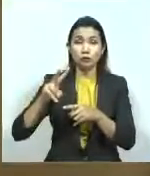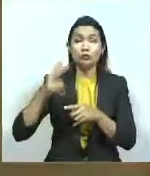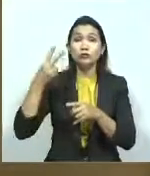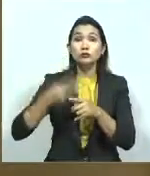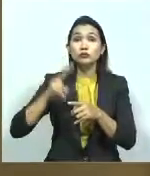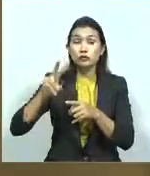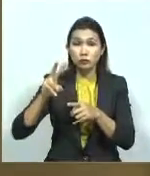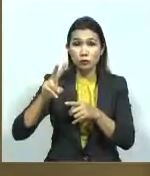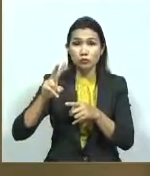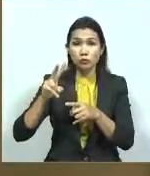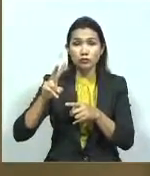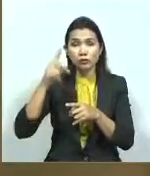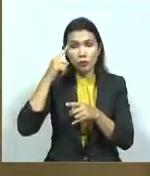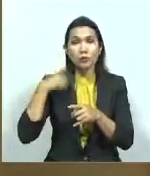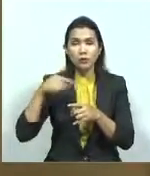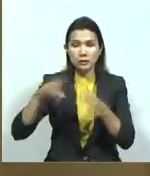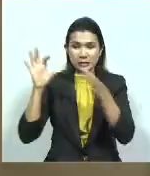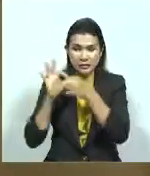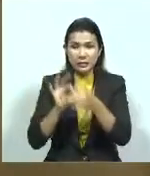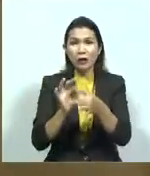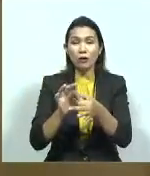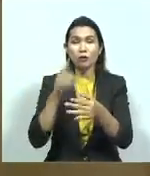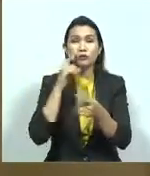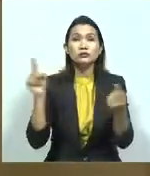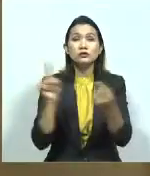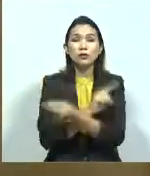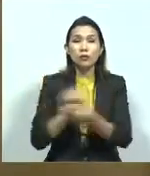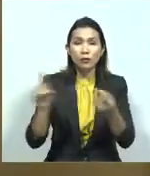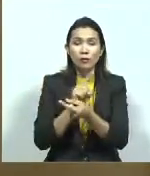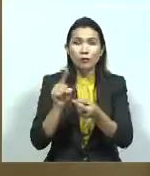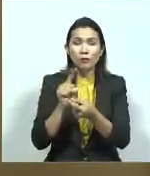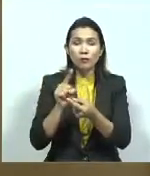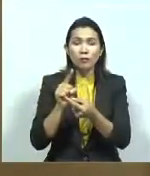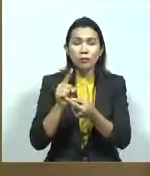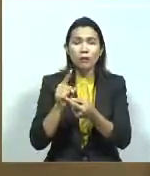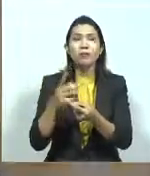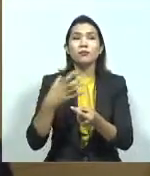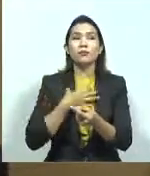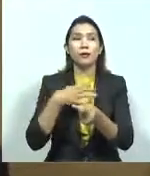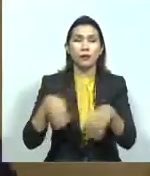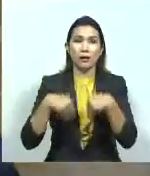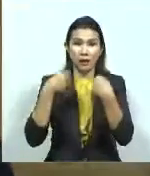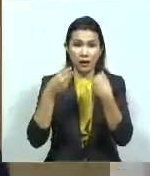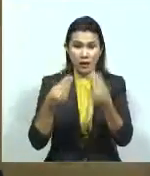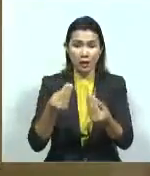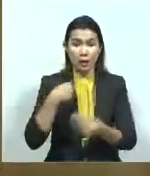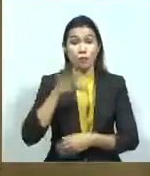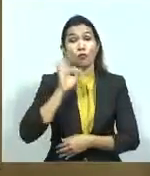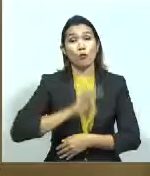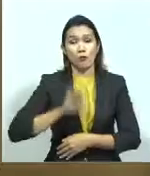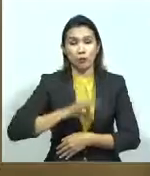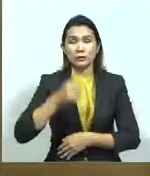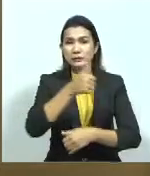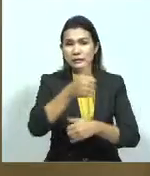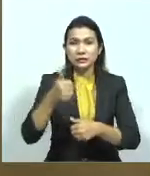านะที่เป็นส่วนหนึ่งของสังคมและอยากให้ความรู้สึกดีๆเนี่ยกลับมาอยู่ใน